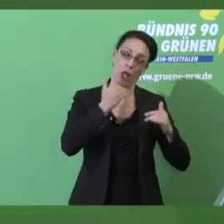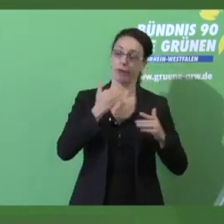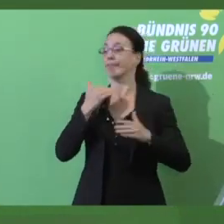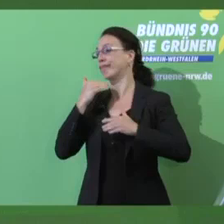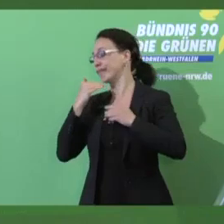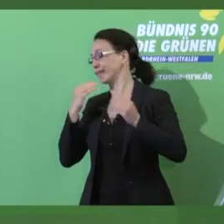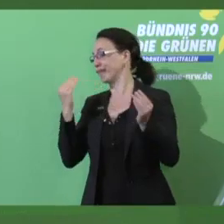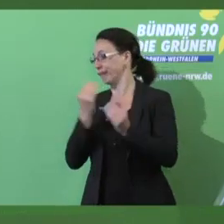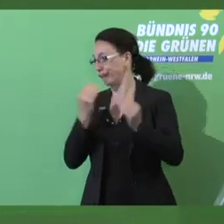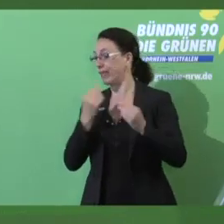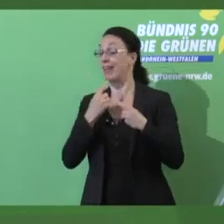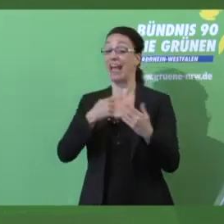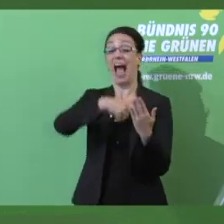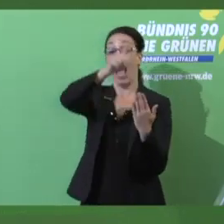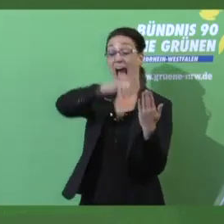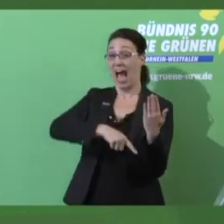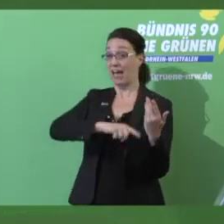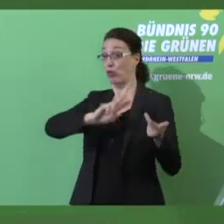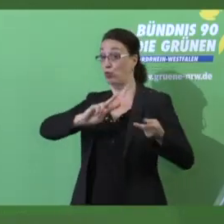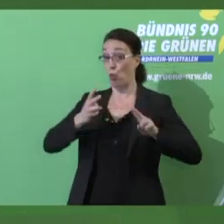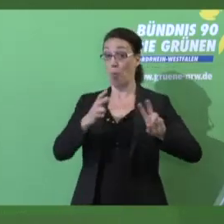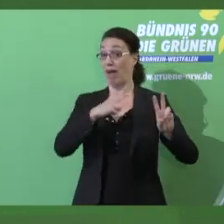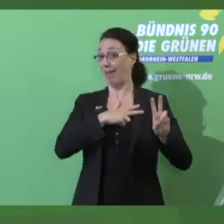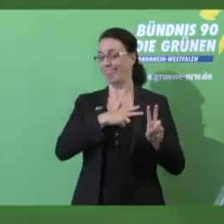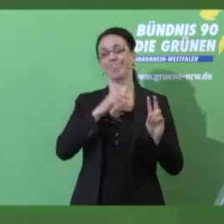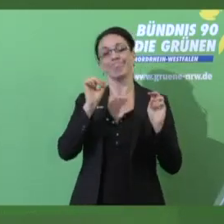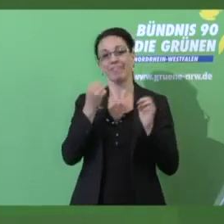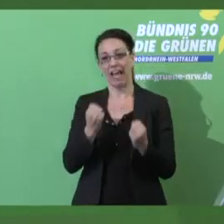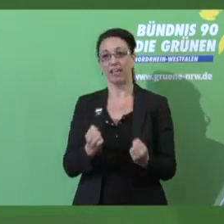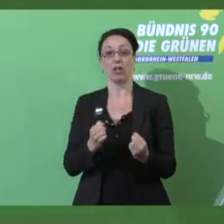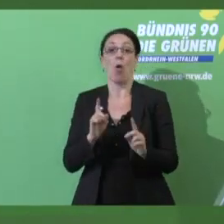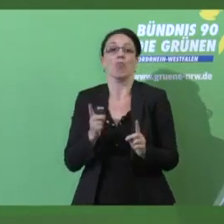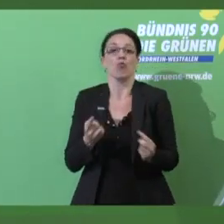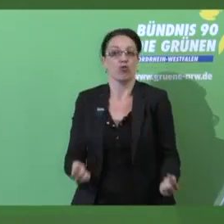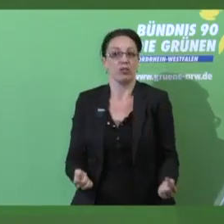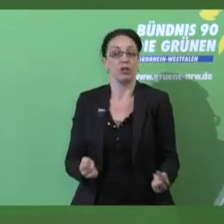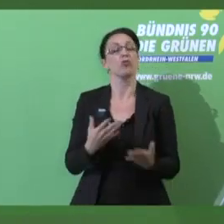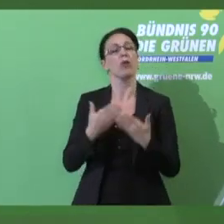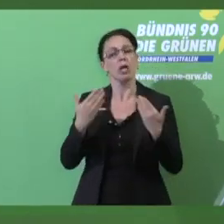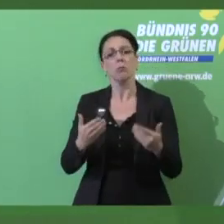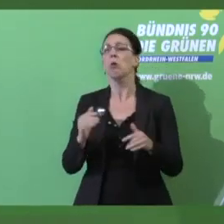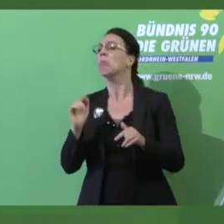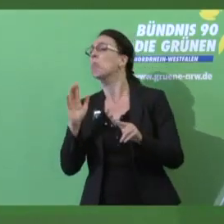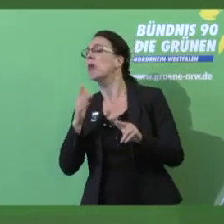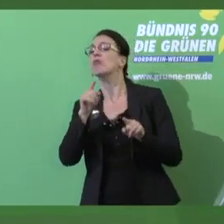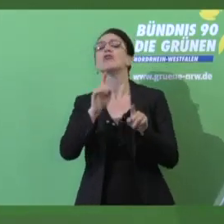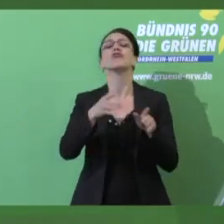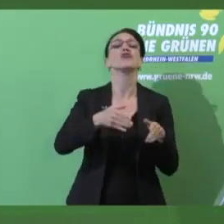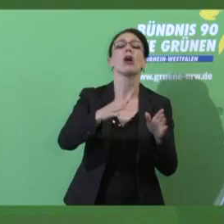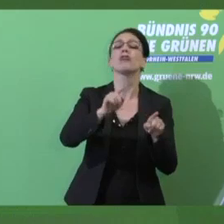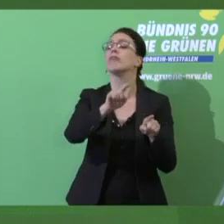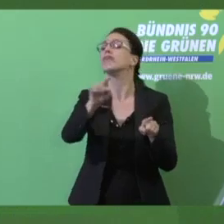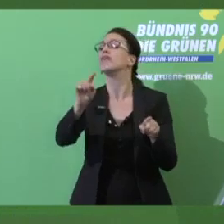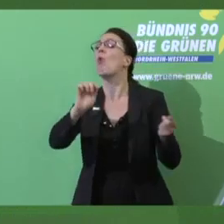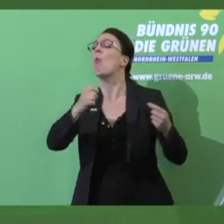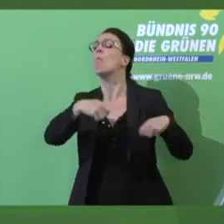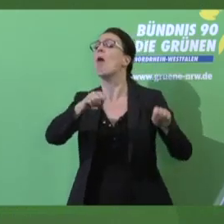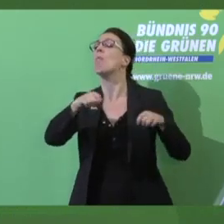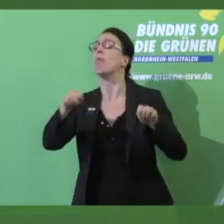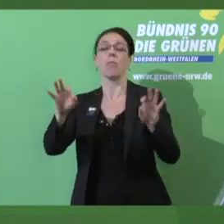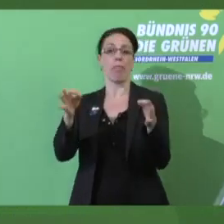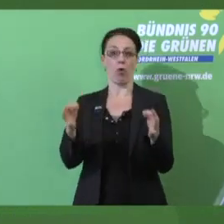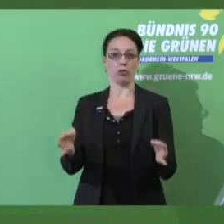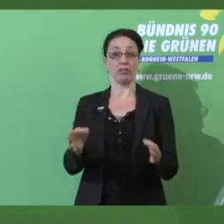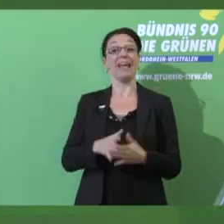kann nicht alles realisiert werden, es soll auch gar nicht alles realisiert werden, weil es gute Gründe gibt, manche Straße auch nicht zu bauen. Und wir haben von